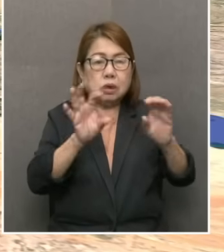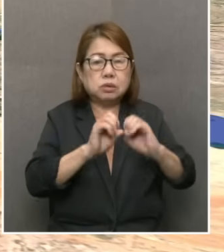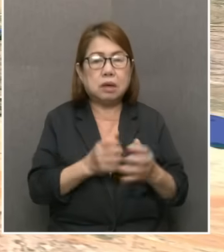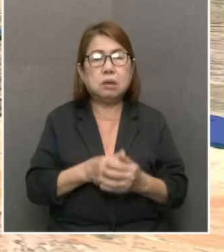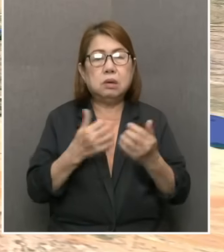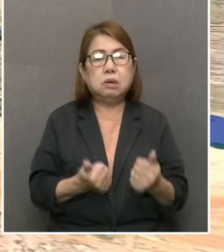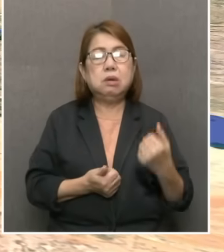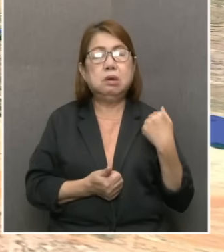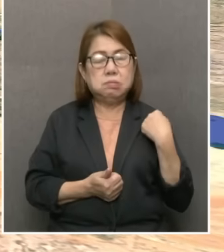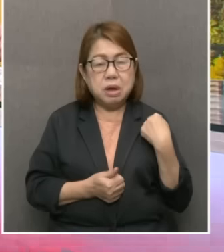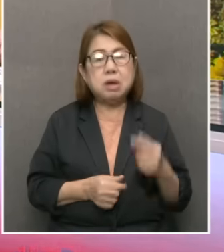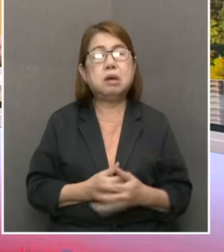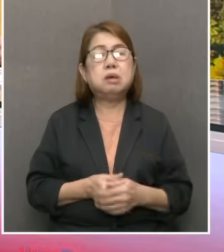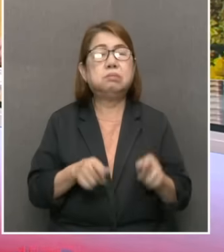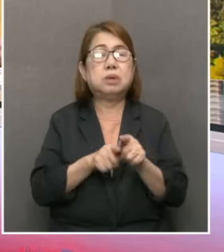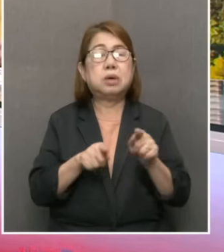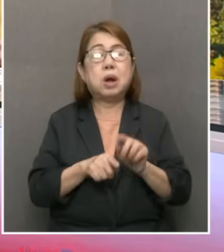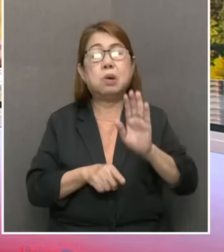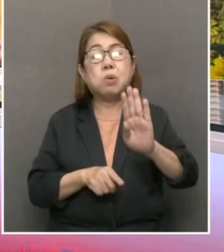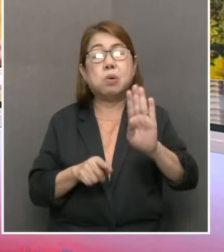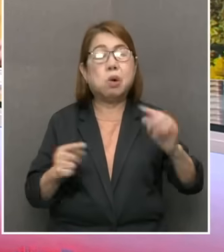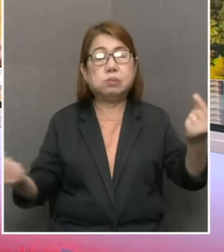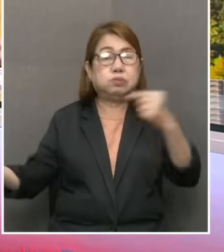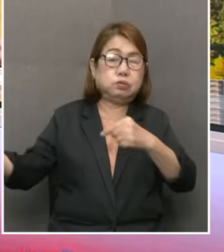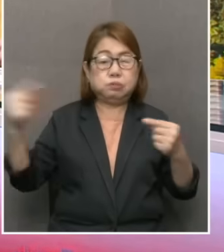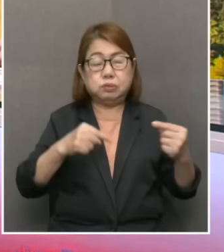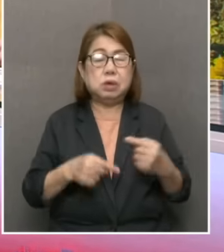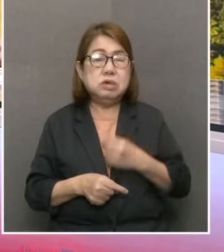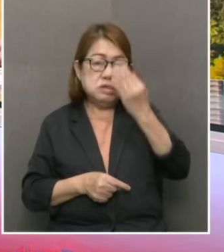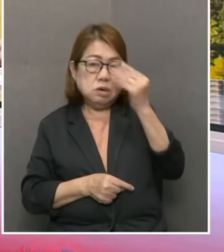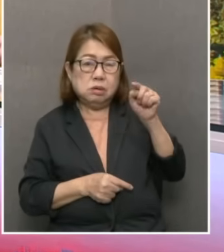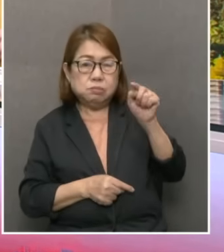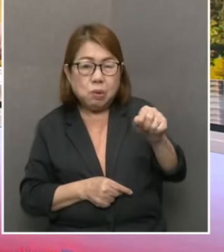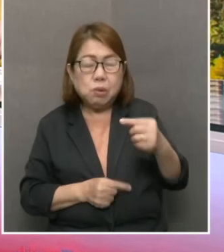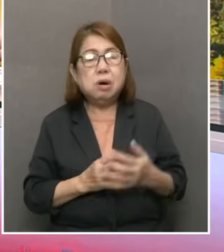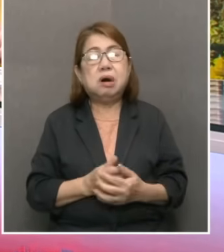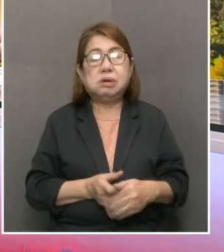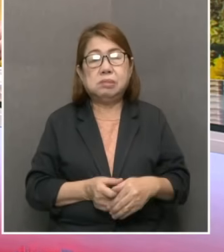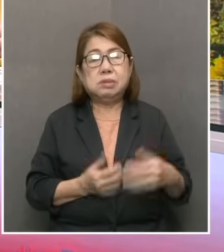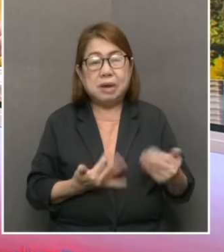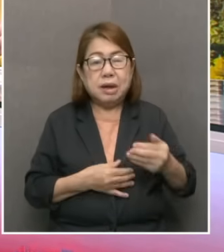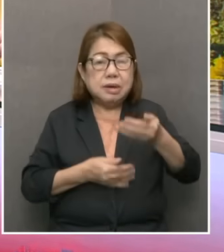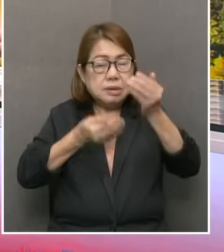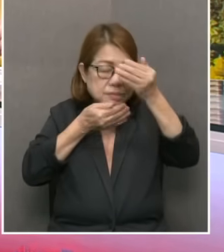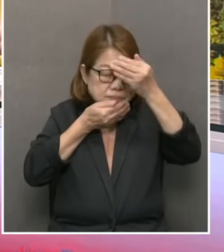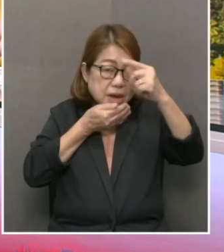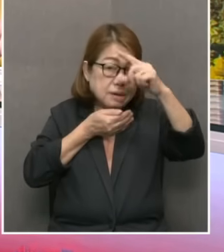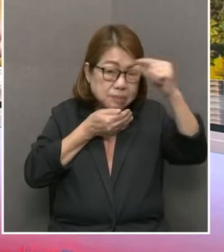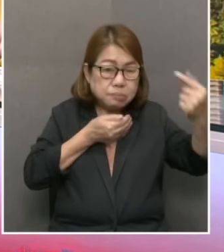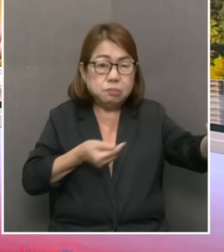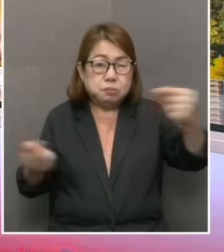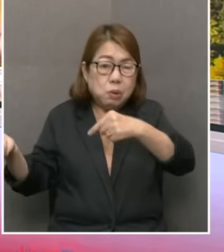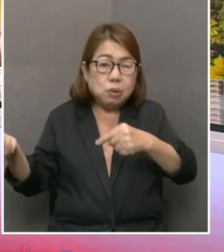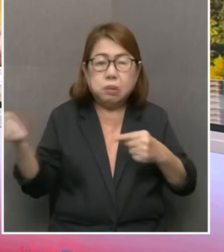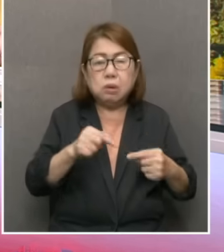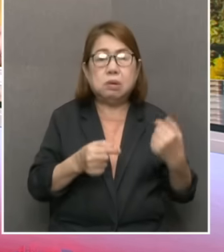เองก็ยังมีการยิงกันมาจากทุกทางเลยนะครับทั้งจากอิสราเอลสู่กาซาเองกาซาออกมาที่อิสราเอลแล้วก็อิ